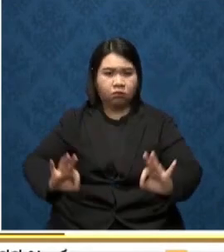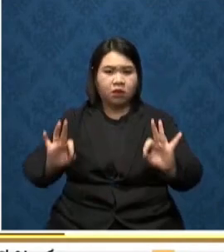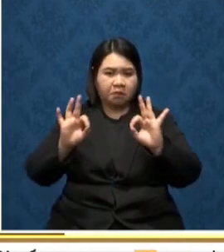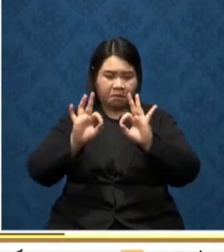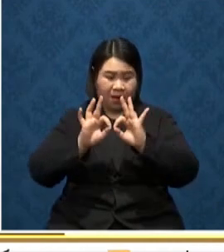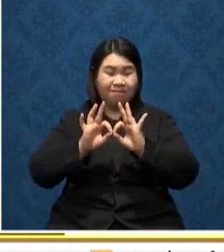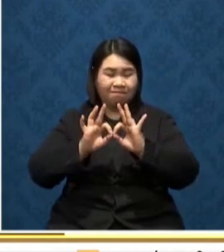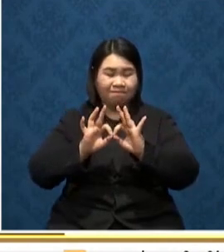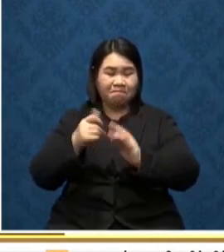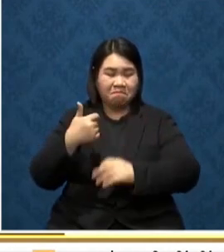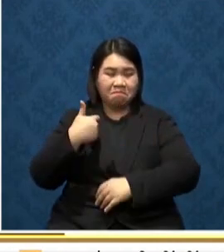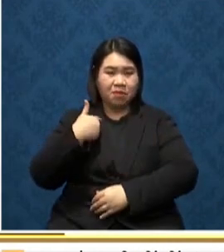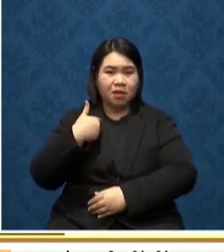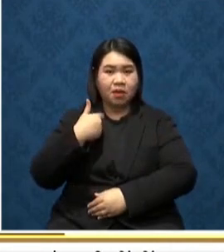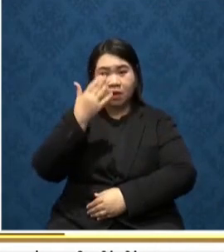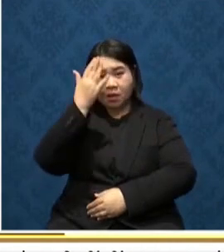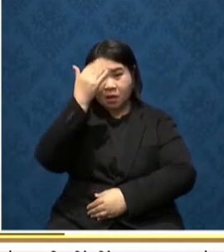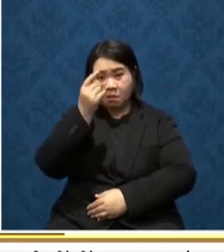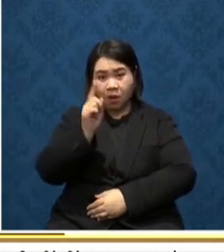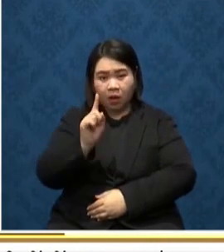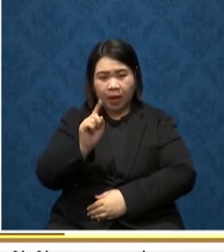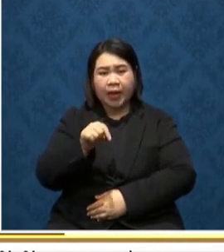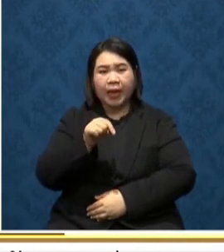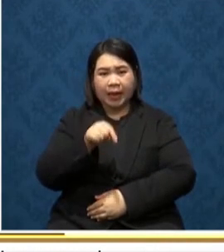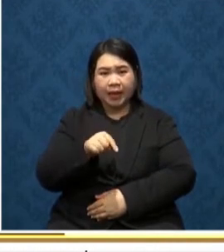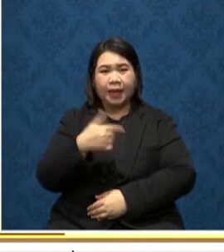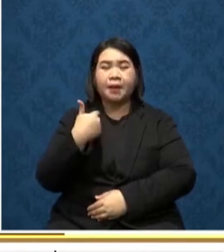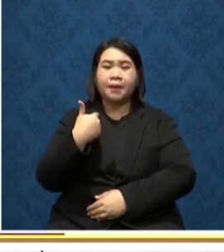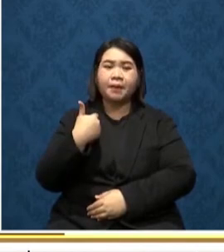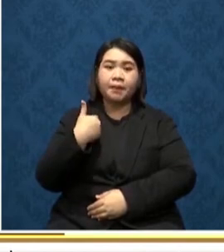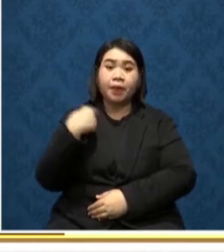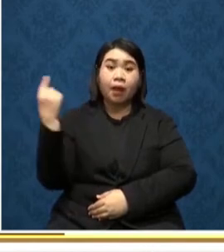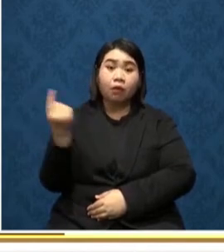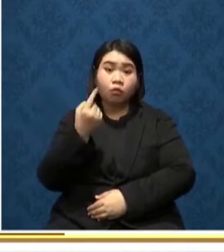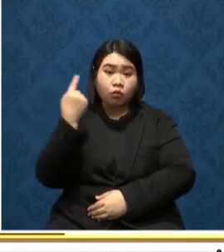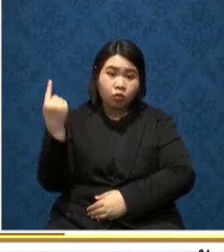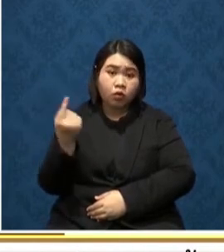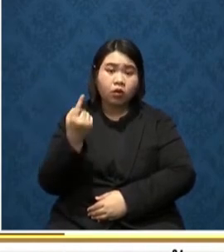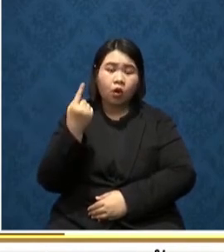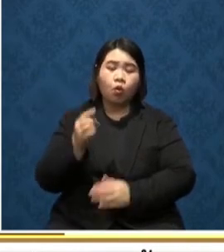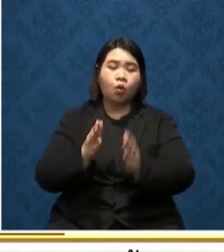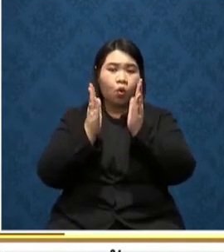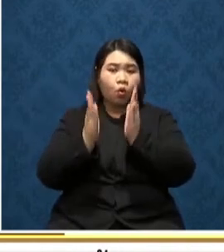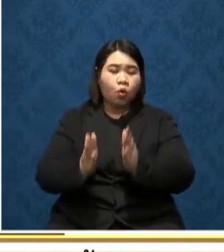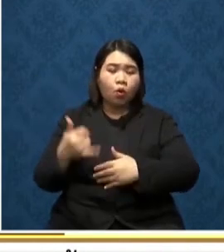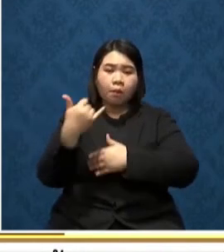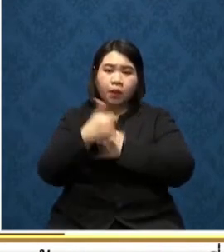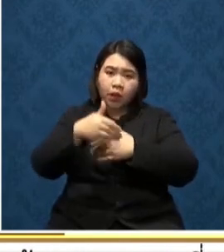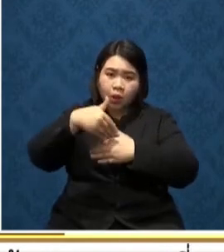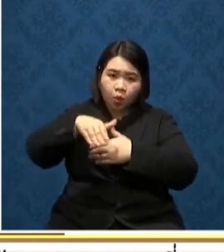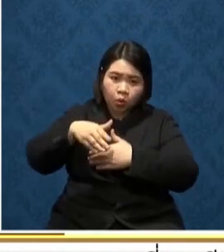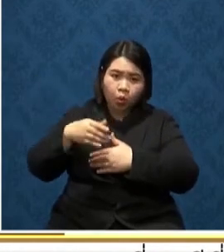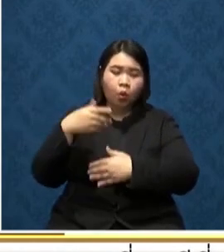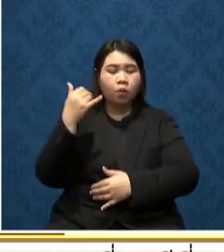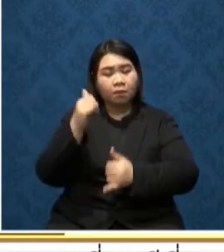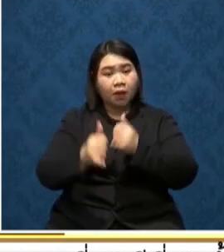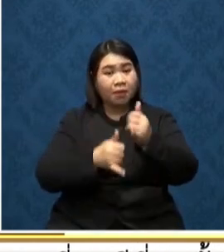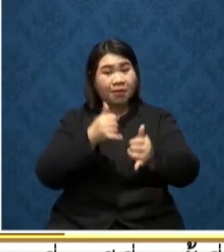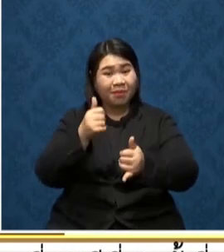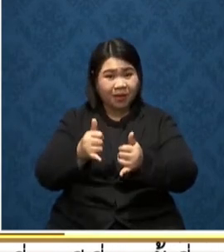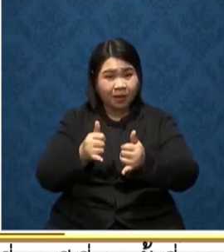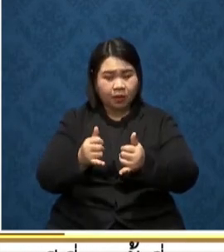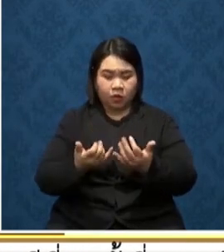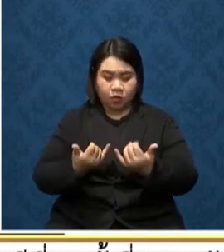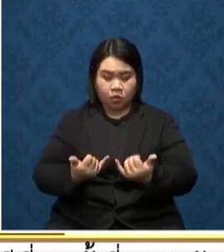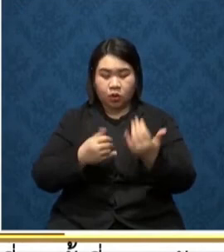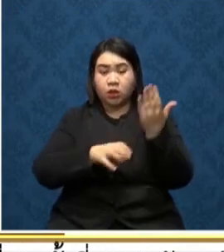ora Pree ครับเป็นจงหวดทมีการทองที่นับททนัมามาก แล้วก็ขนานจั